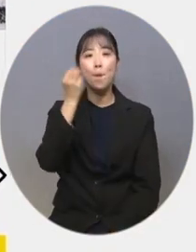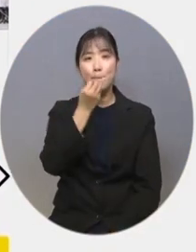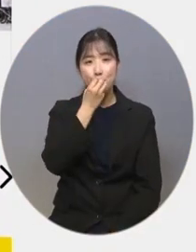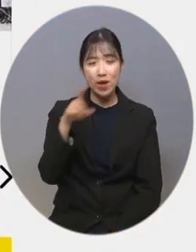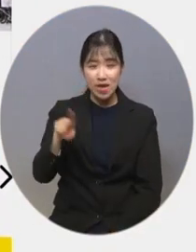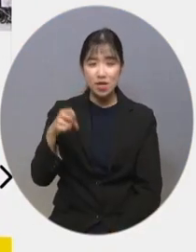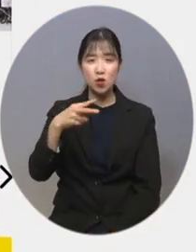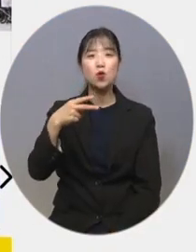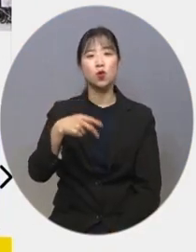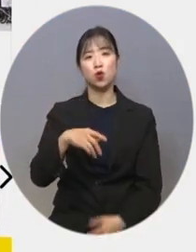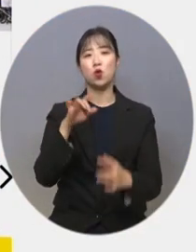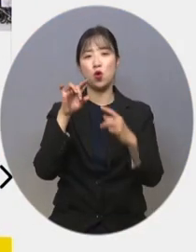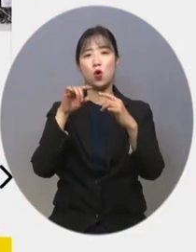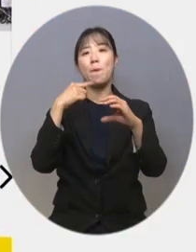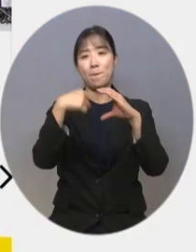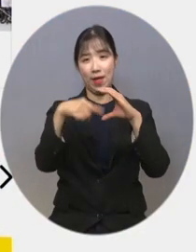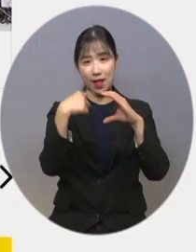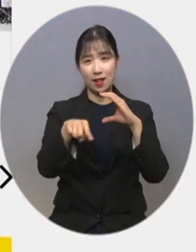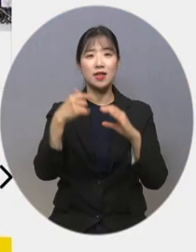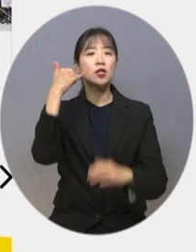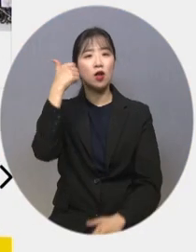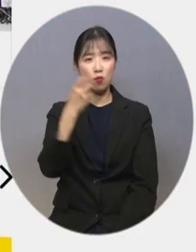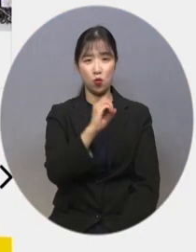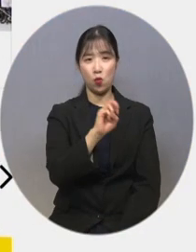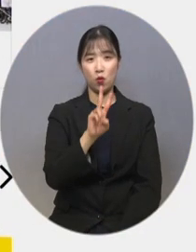홈페이지 또는 전자우편,